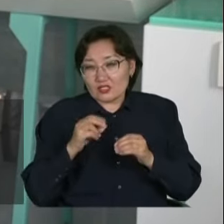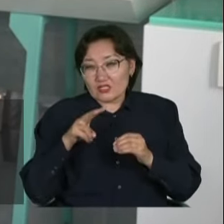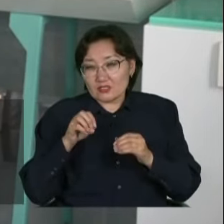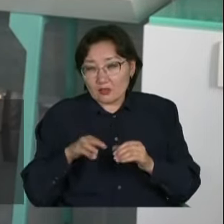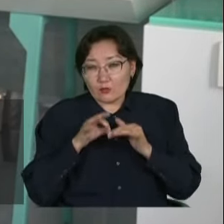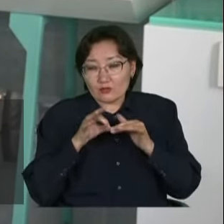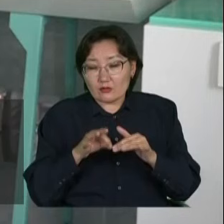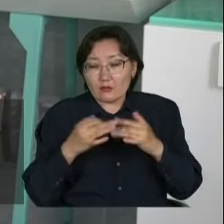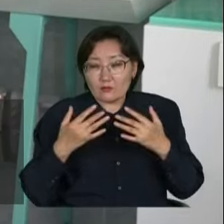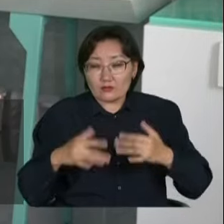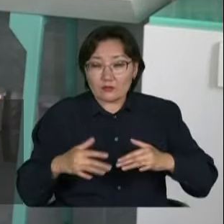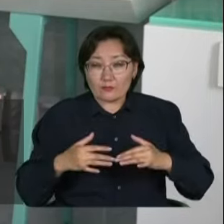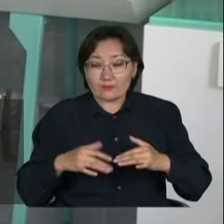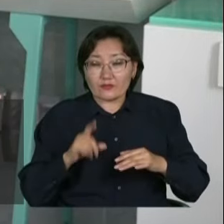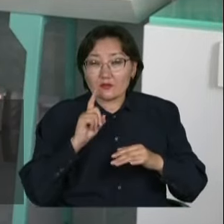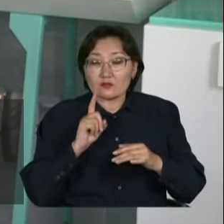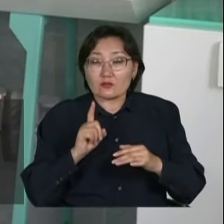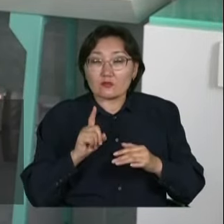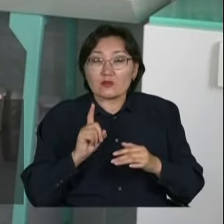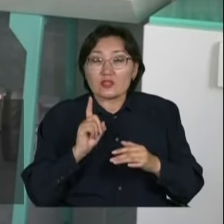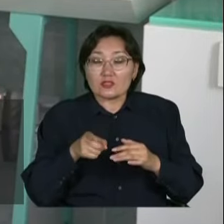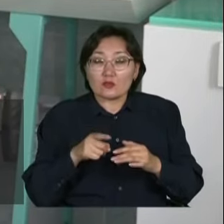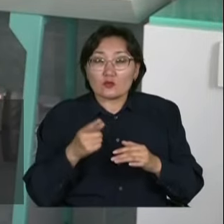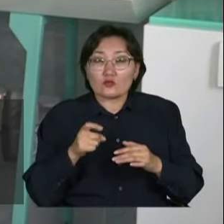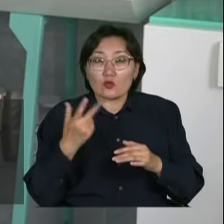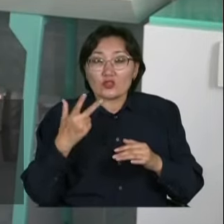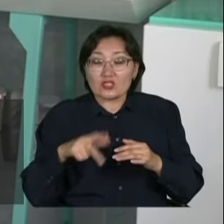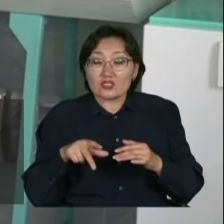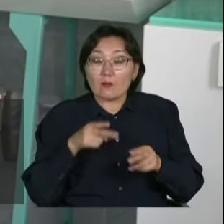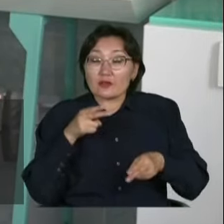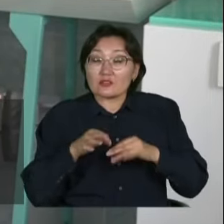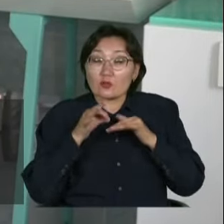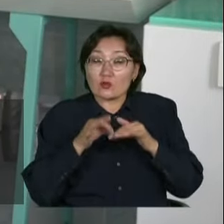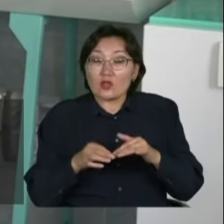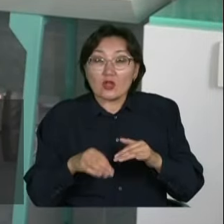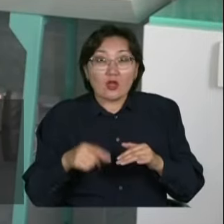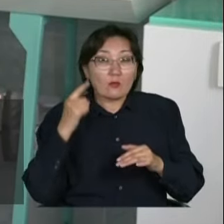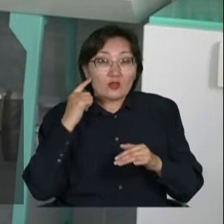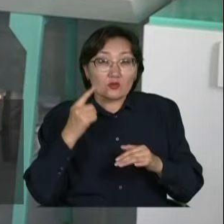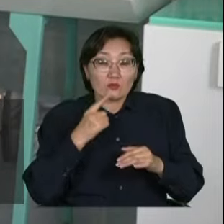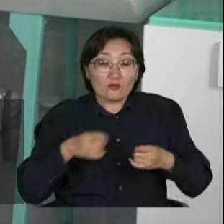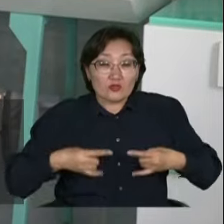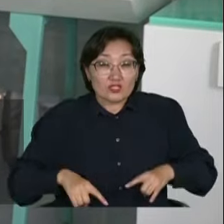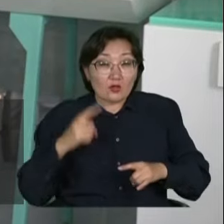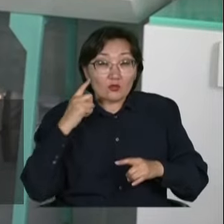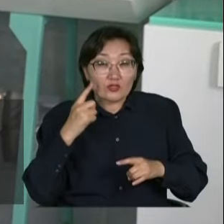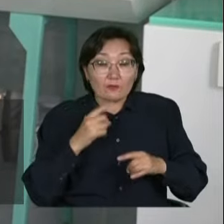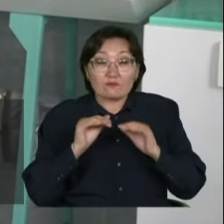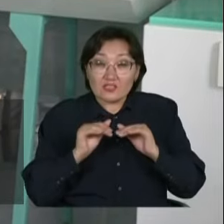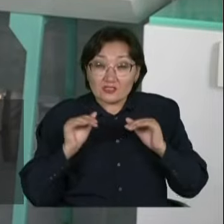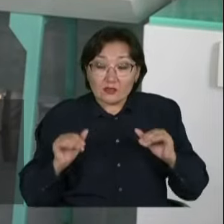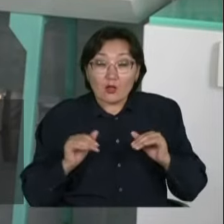уже стало у нас за год, мы выполняем до 130 операций. То есть глухим врожденная глухота у детей